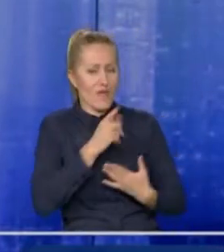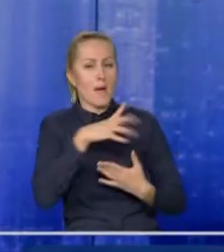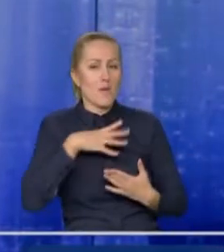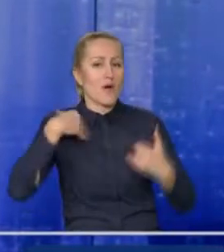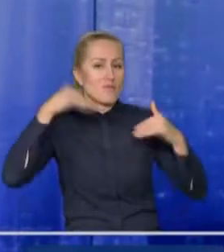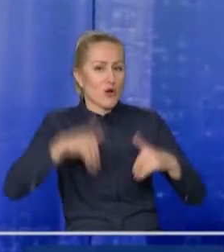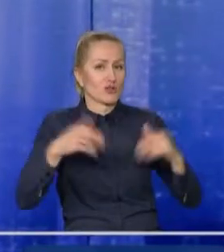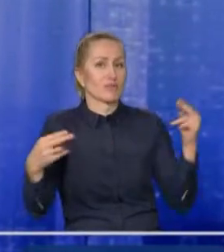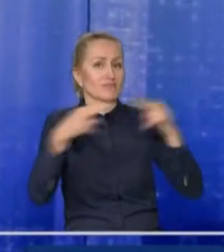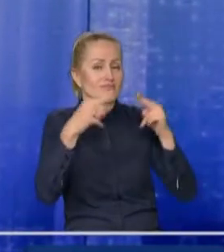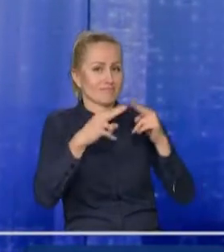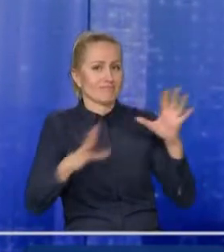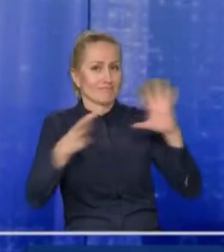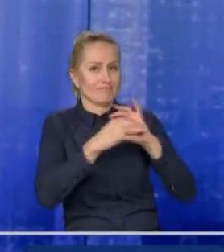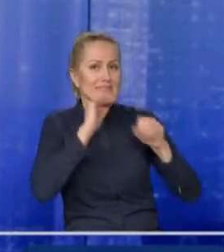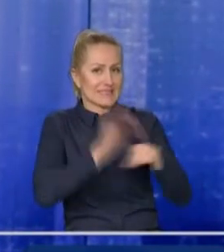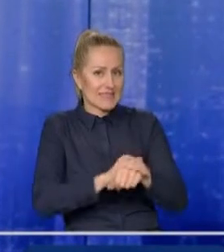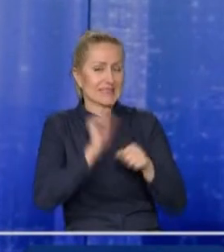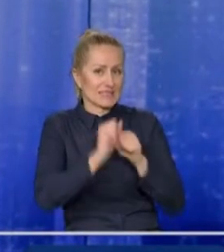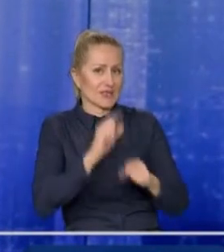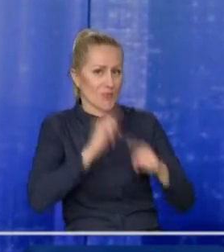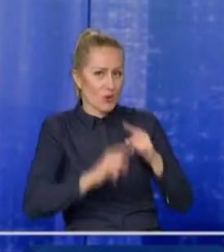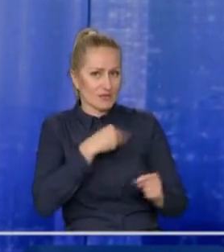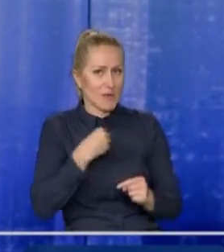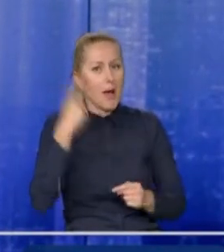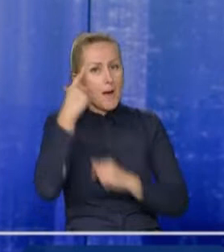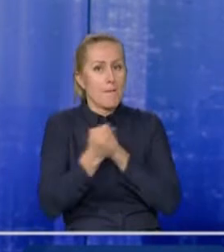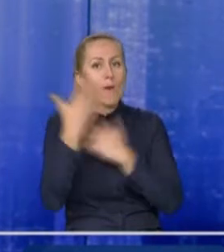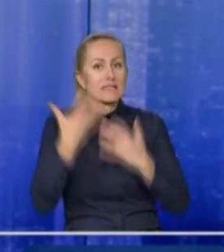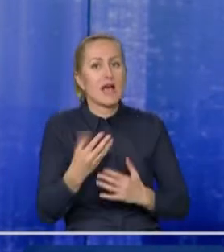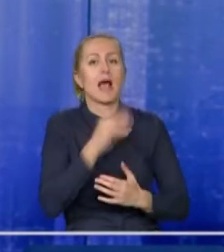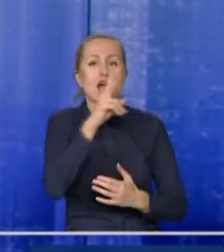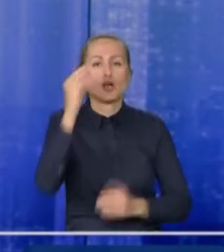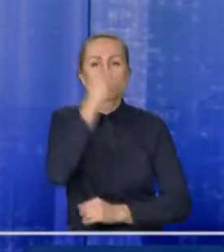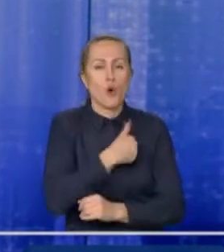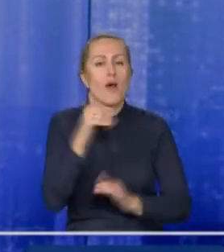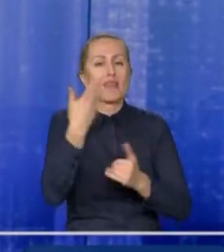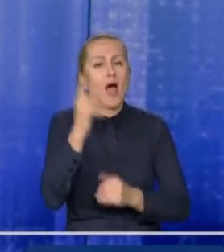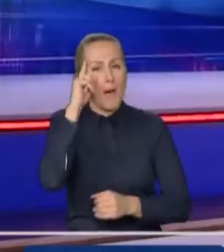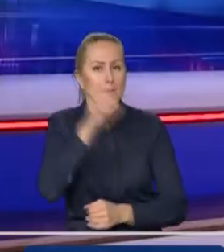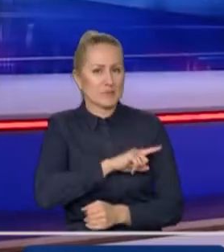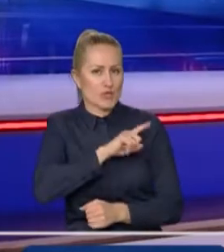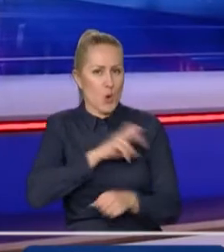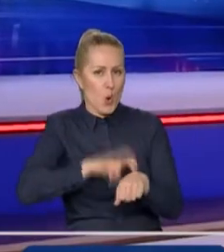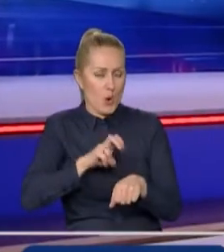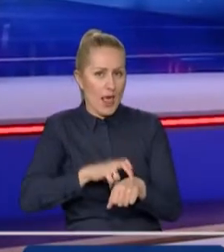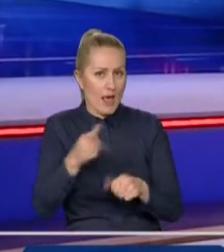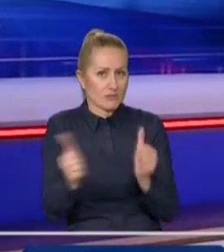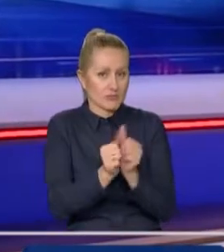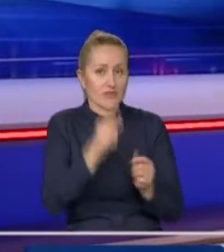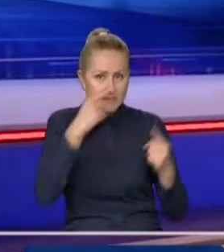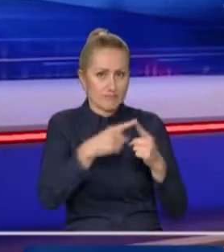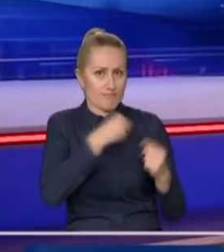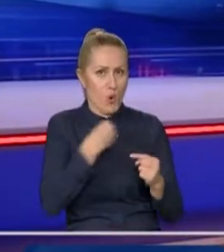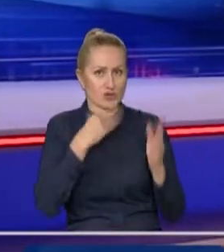pięknie zgadzać w polskiej polityce. Mieliśmy taki pomysł, żeby w każdej szkole był psycholog. I to się pojawiło w propozycjach w Polskim Ładzie.